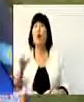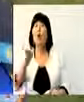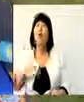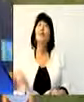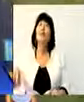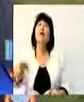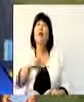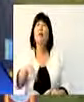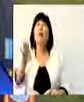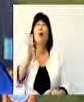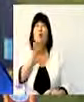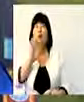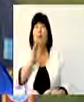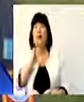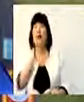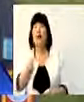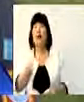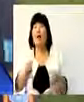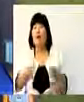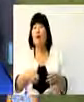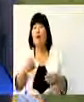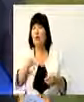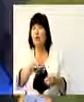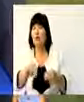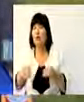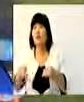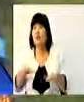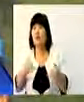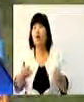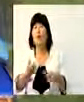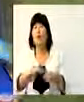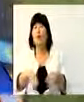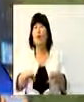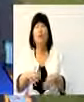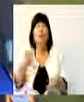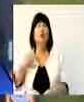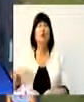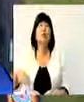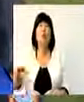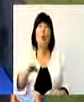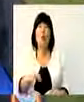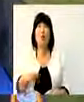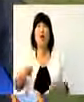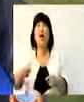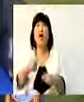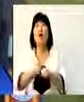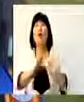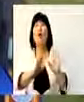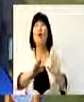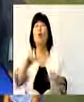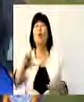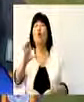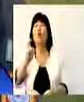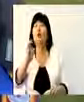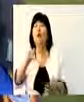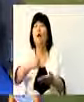аумағындағы суда қауіпсіздік алдын алу мақсатында профилактикалық жұмыстар жүргізілуде. Онымен қоса Қызылорда облысының әкімінің орынбасары Сүлейменовпен